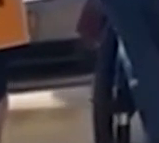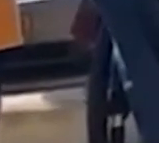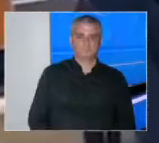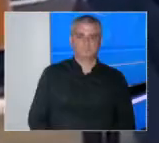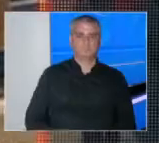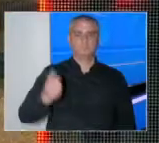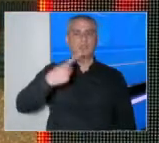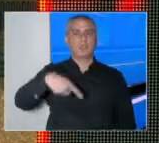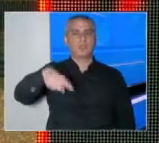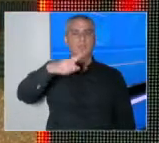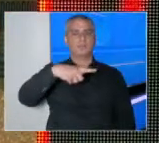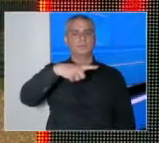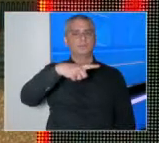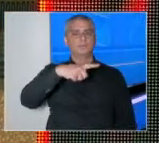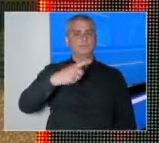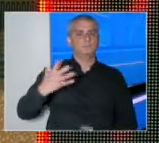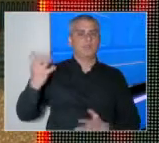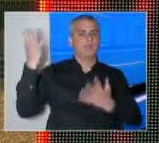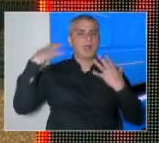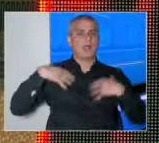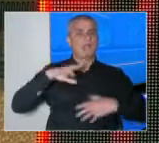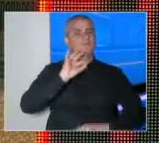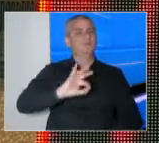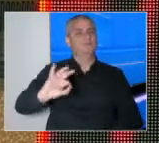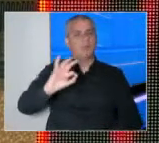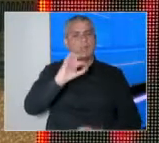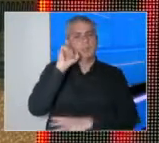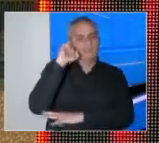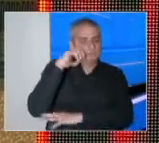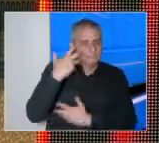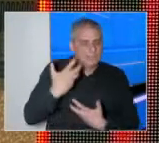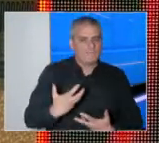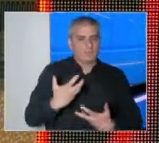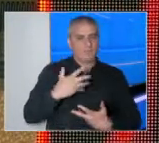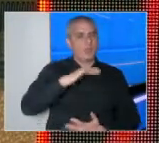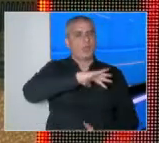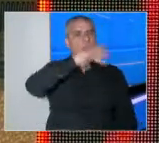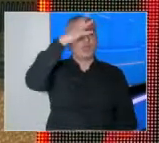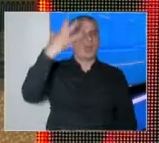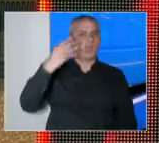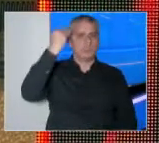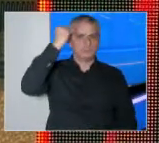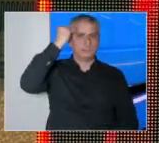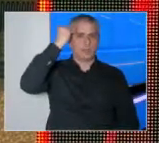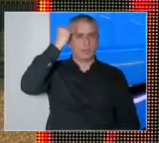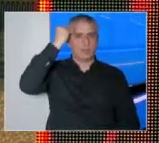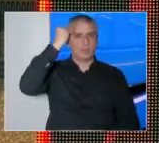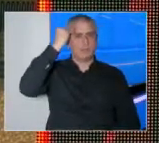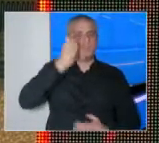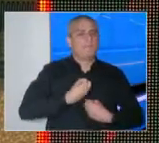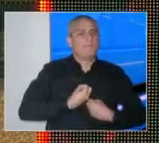אתם נושאים על כתפיכם השכוחות את הר הזיכרון, את